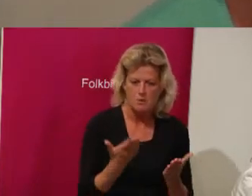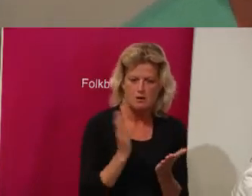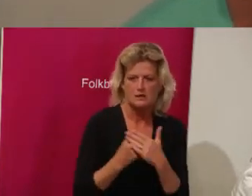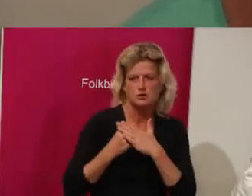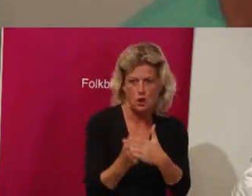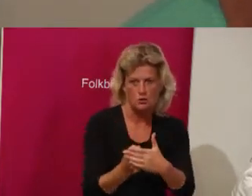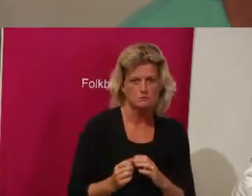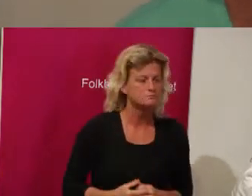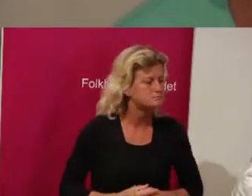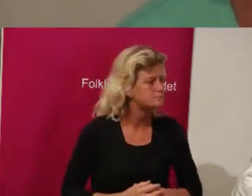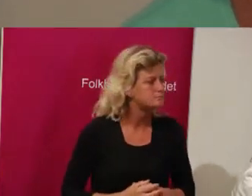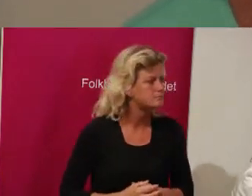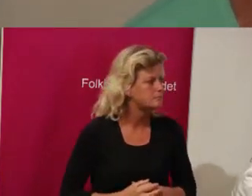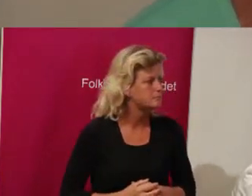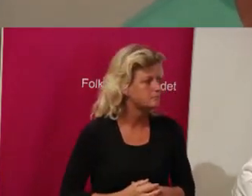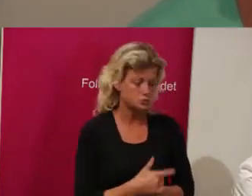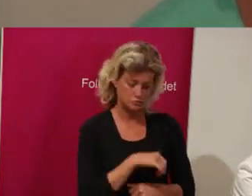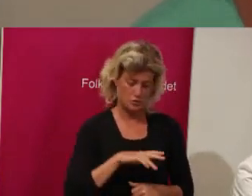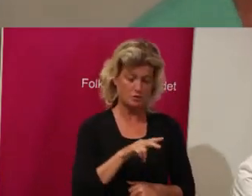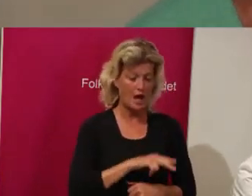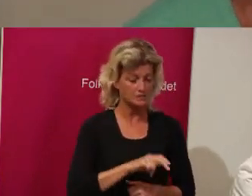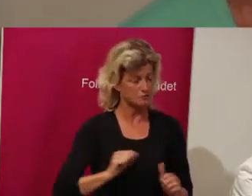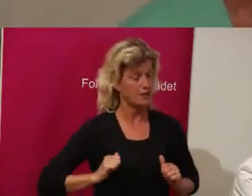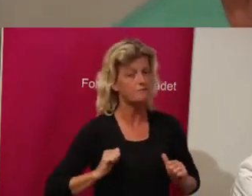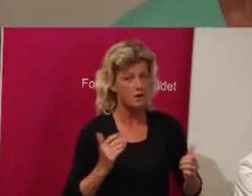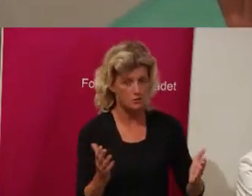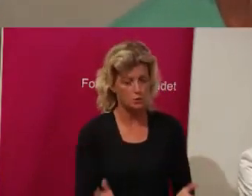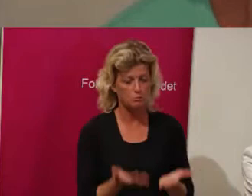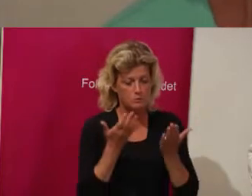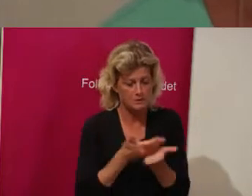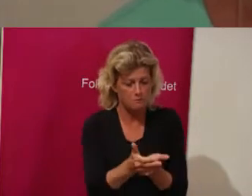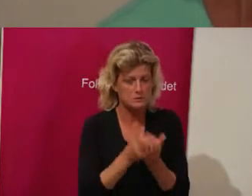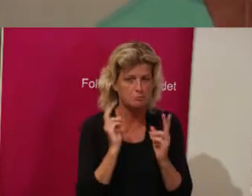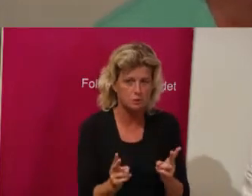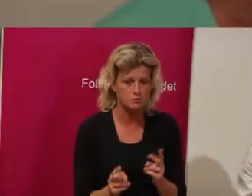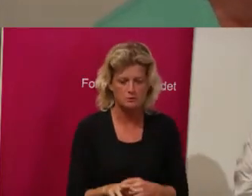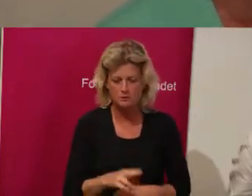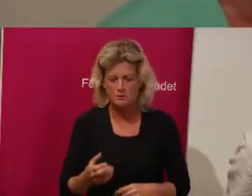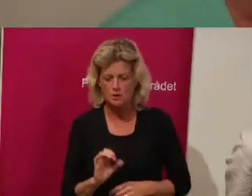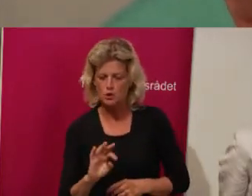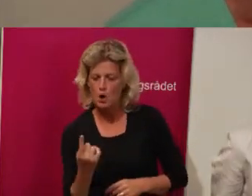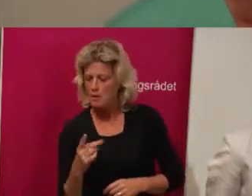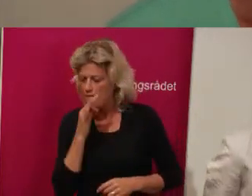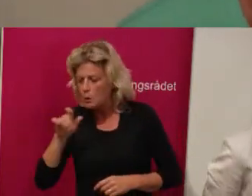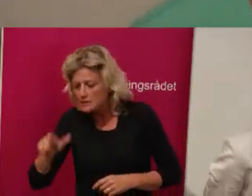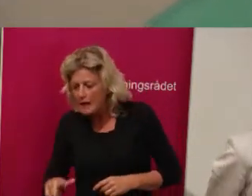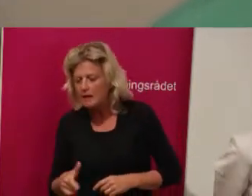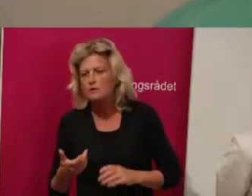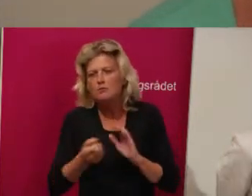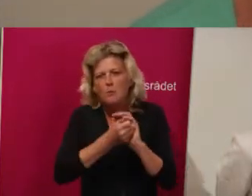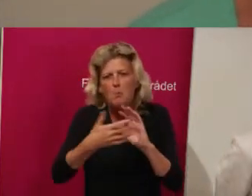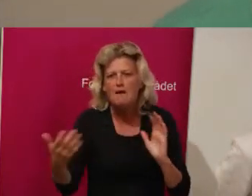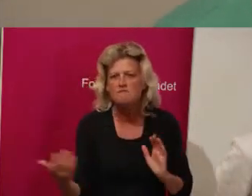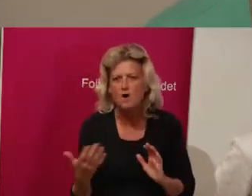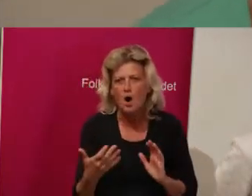studieförbunden utgör. Så där har vi ett ansvar. Och Samuel, vad får det här för